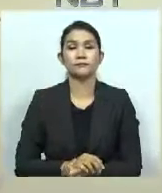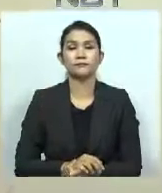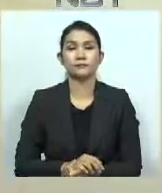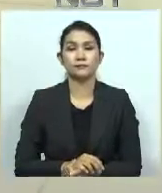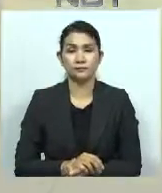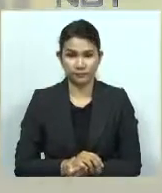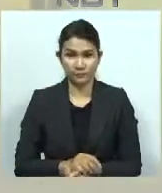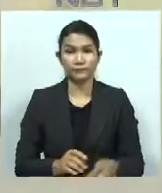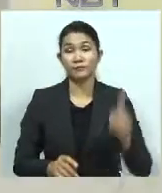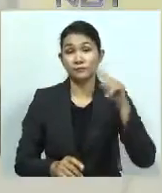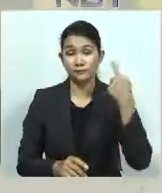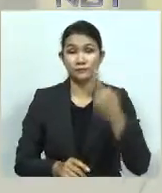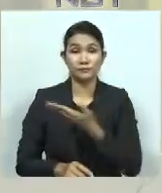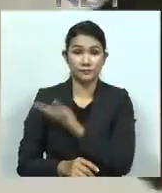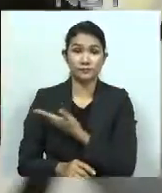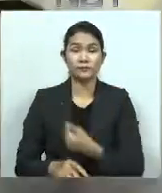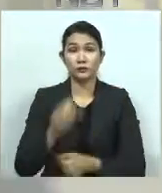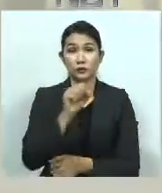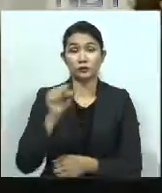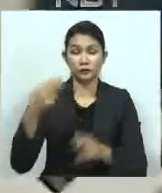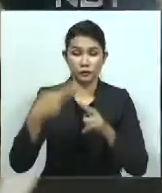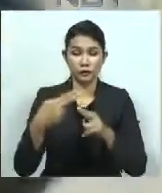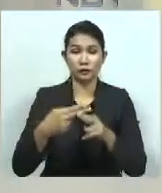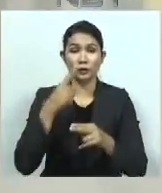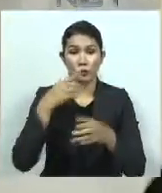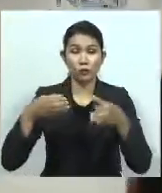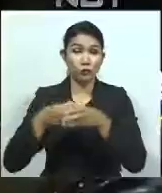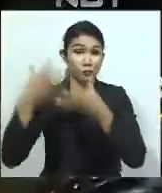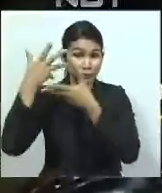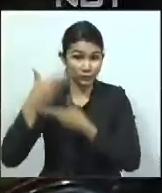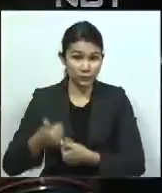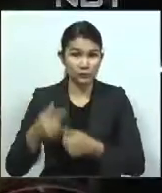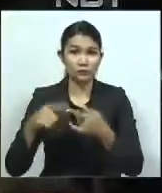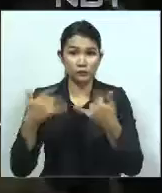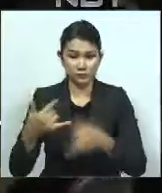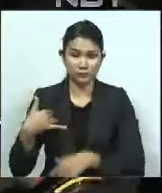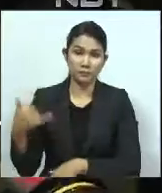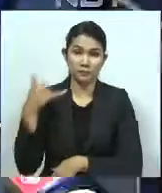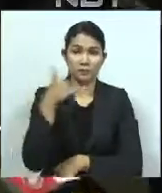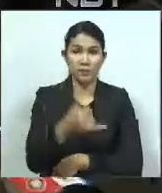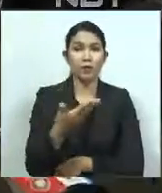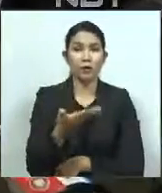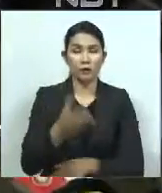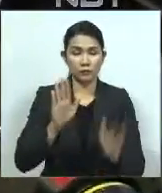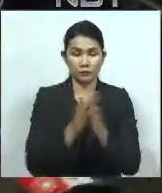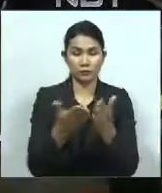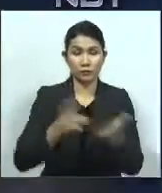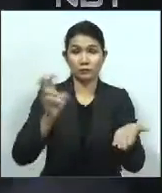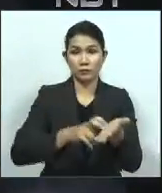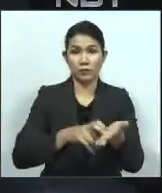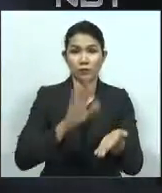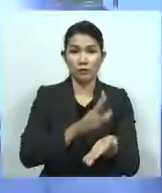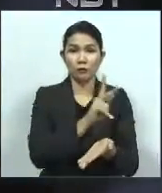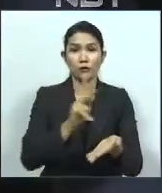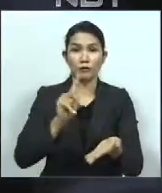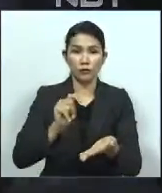นางสาวจิตพัฒน์ตันกฤดากรส.ส.บัญชีรายชื่อพรรคประชาธิปัตย์นะคะวันนี้เดินทางเข้ารับหนังสือรับรองจากกกต.เป็น